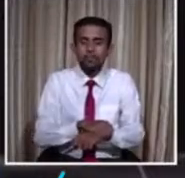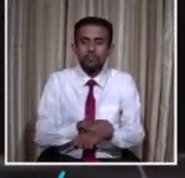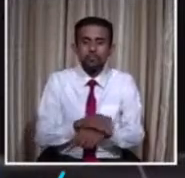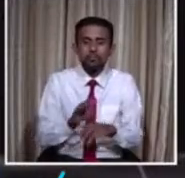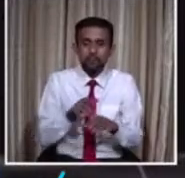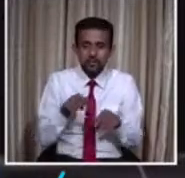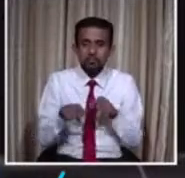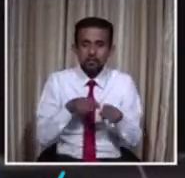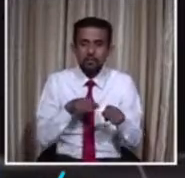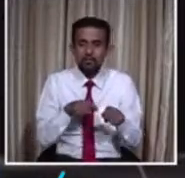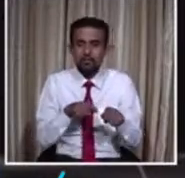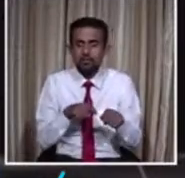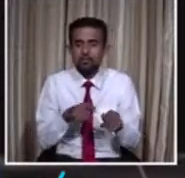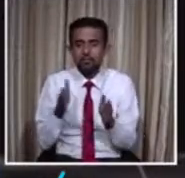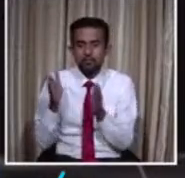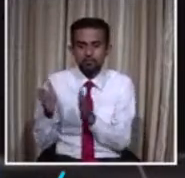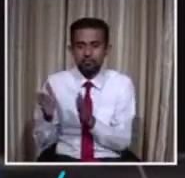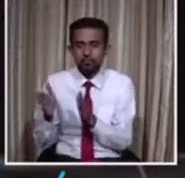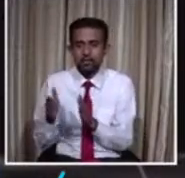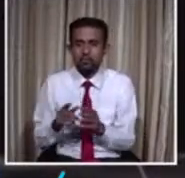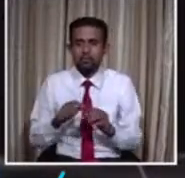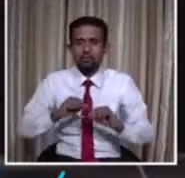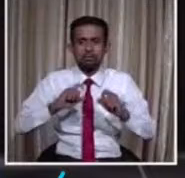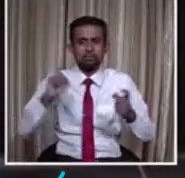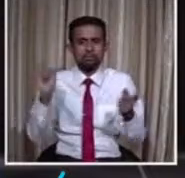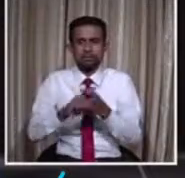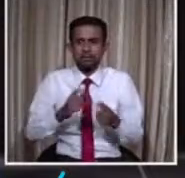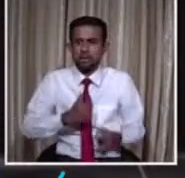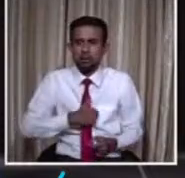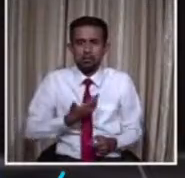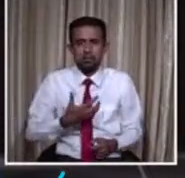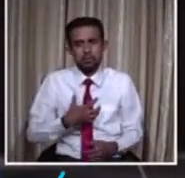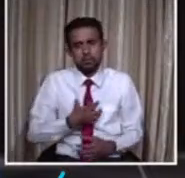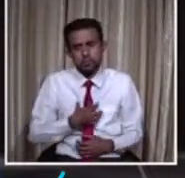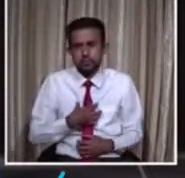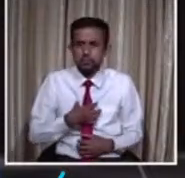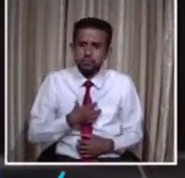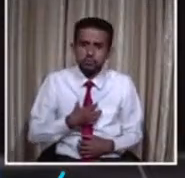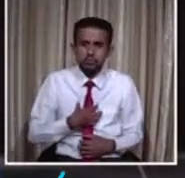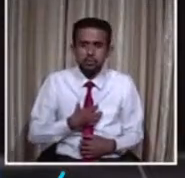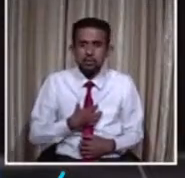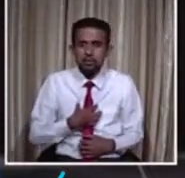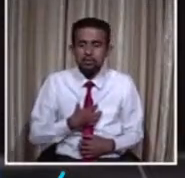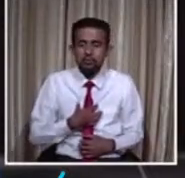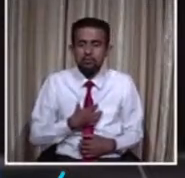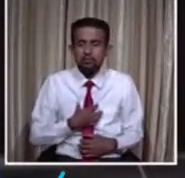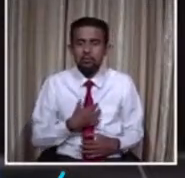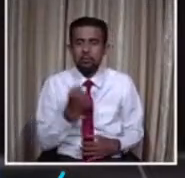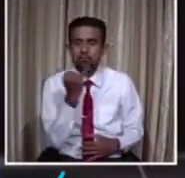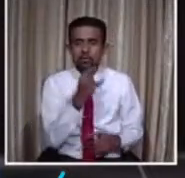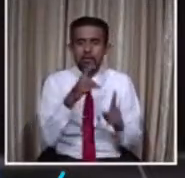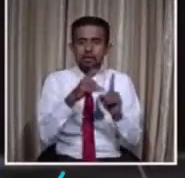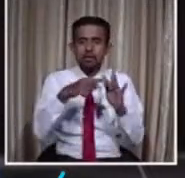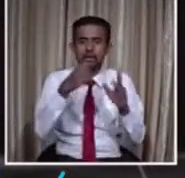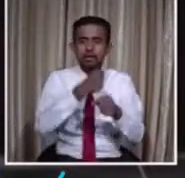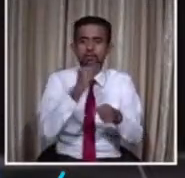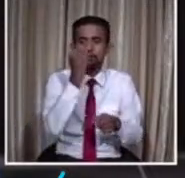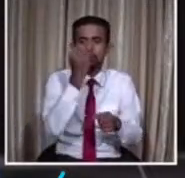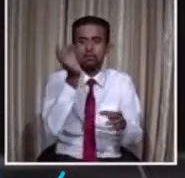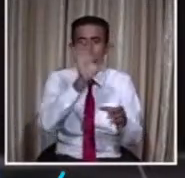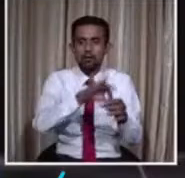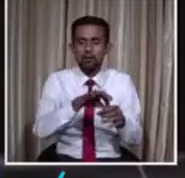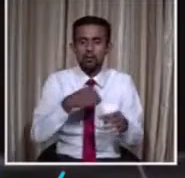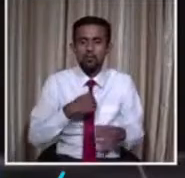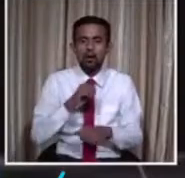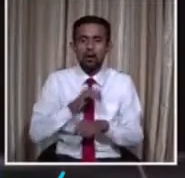benny, dan ikhbar tu kita api pertanda tu ada biru dai, api hari duka i kena gatui. Et me berazi dia je kene, dalati ni ada yang me api ayah